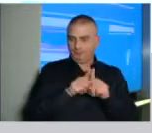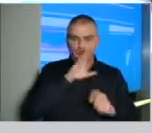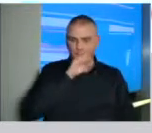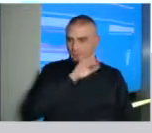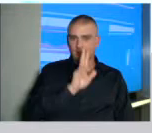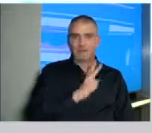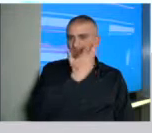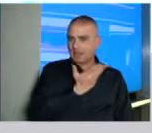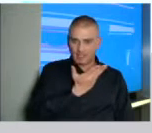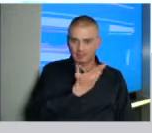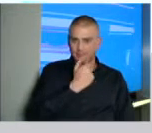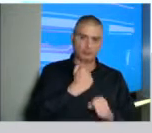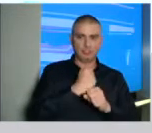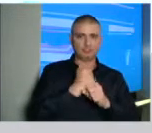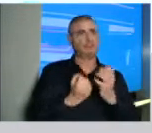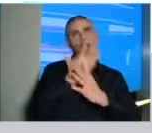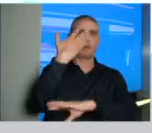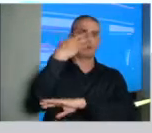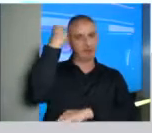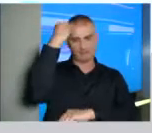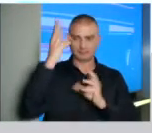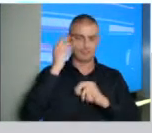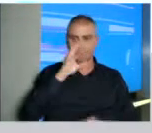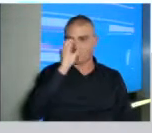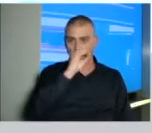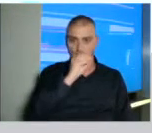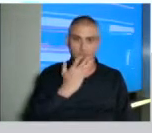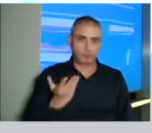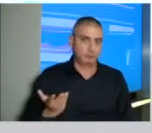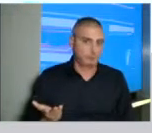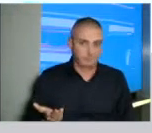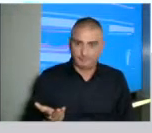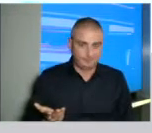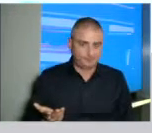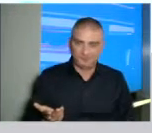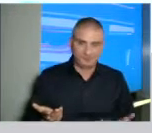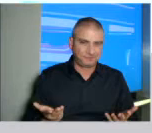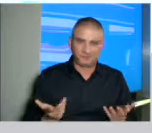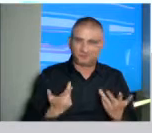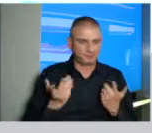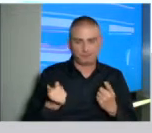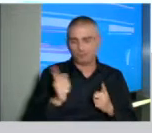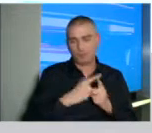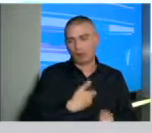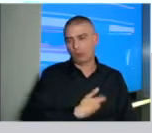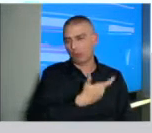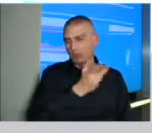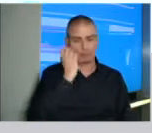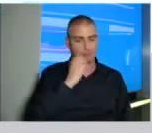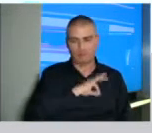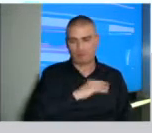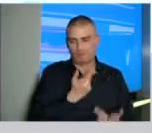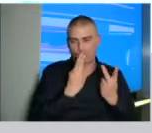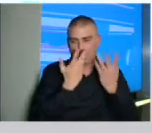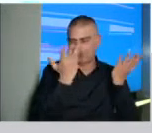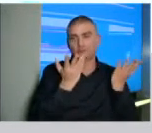על בני גנץ שעשה מדינה פלסטינית עם אובמה. אבל כנראה שהם לא סופרים את ליברמן, וזה